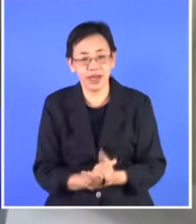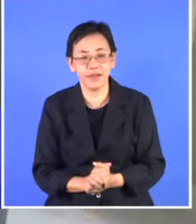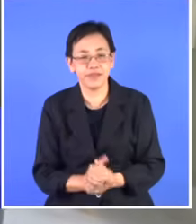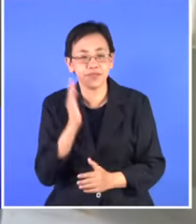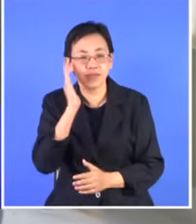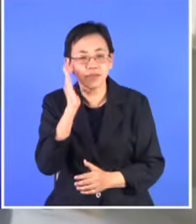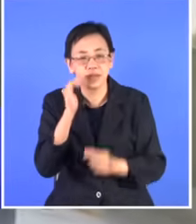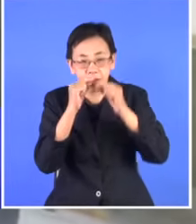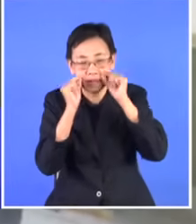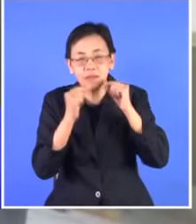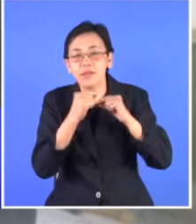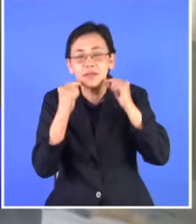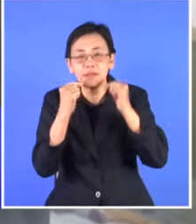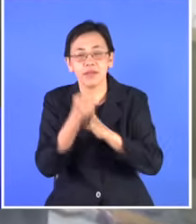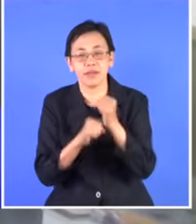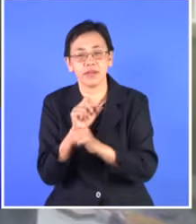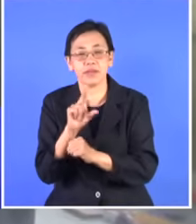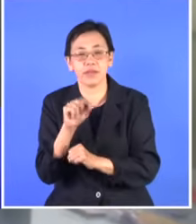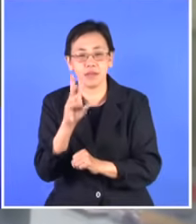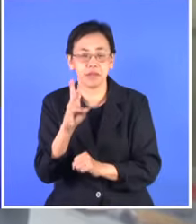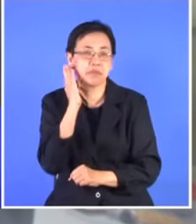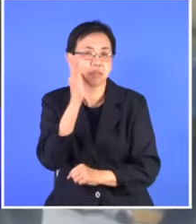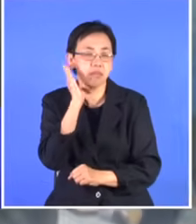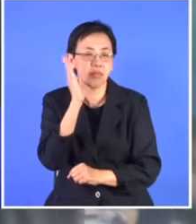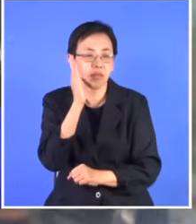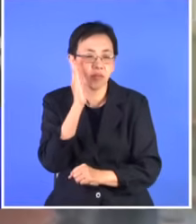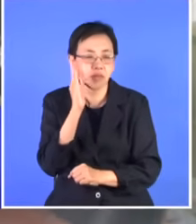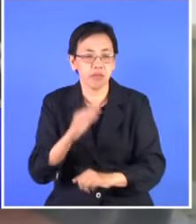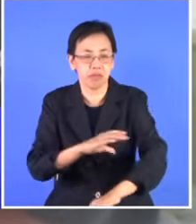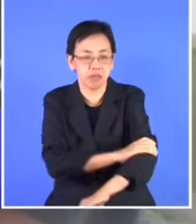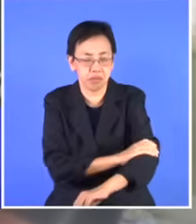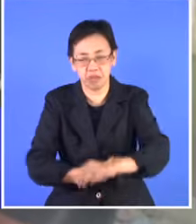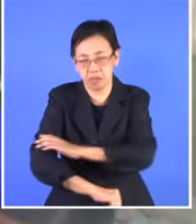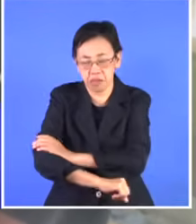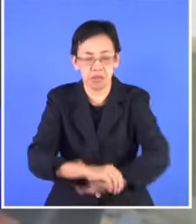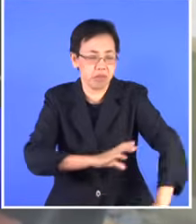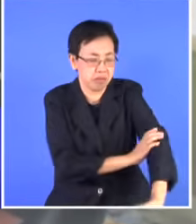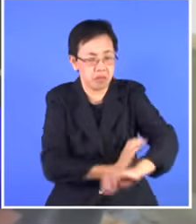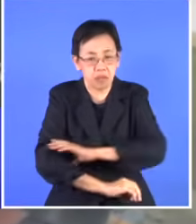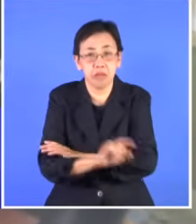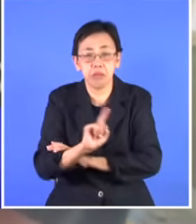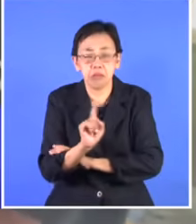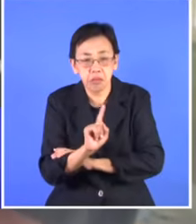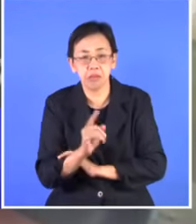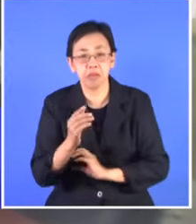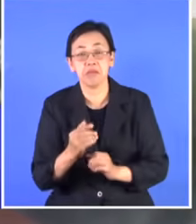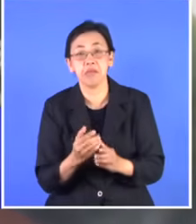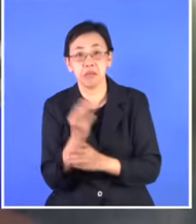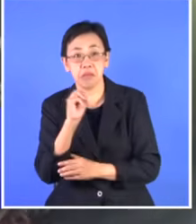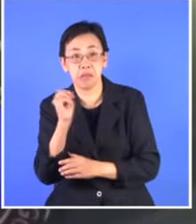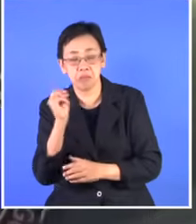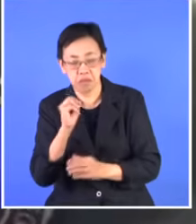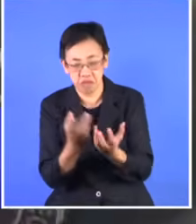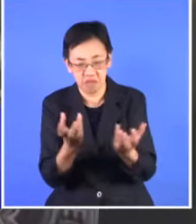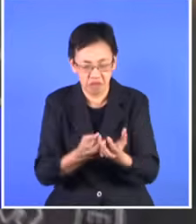พัฒนเชียนอายุ 36ปีค่ะต้องล็อคตัวเอาไว้เลยเพราะว่าก่อนหน้านี้เอาท่อนไม้ไปทุบ